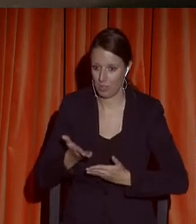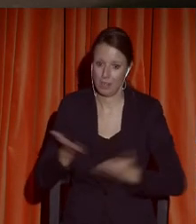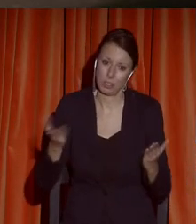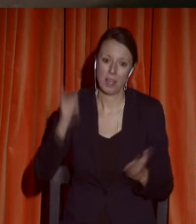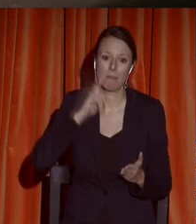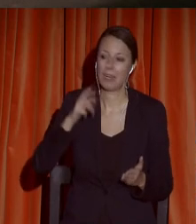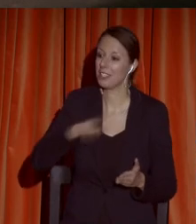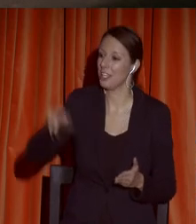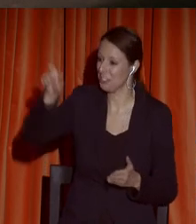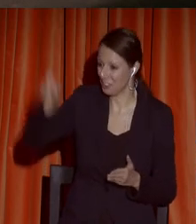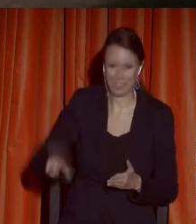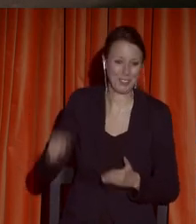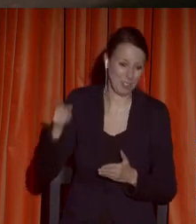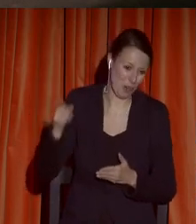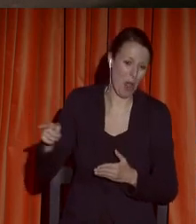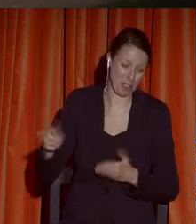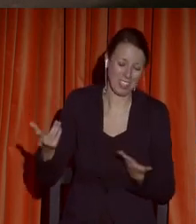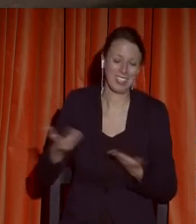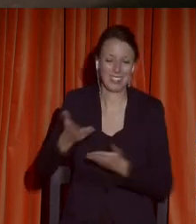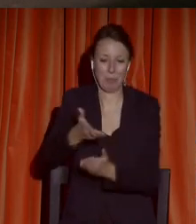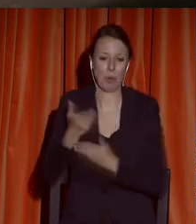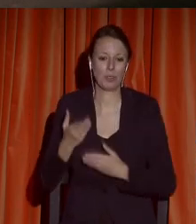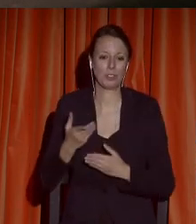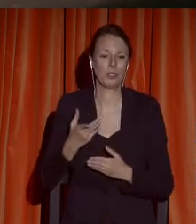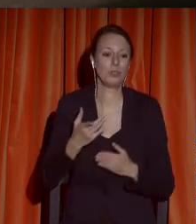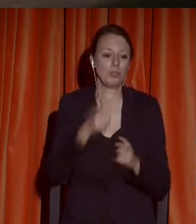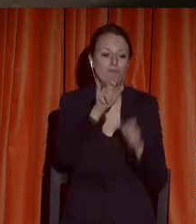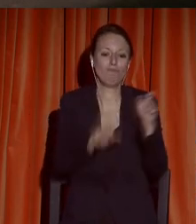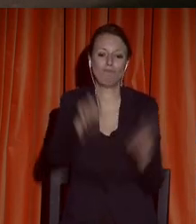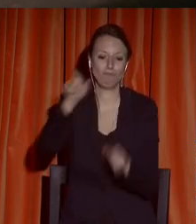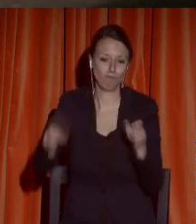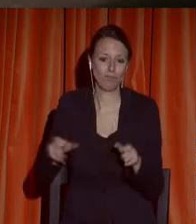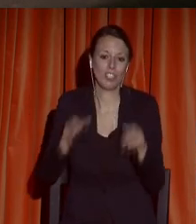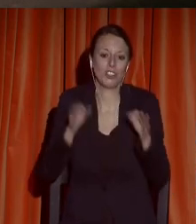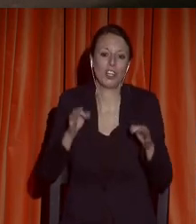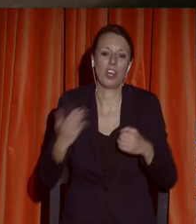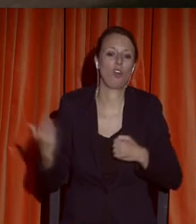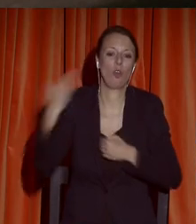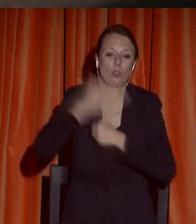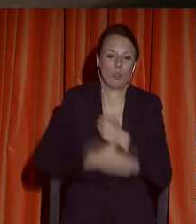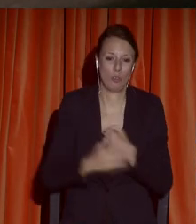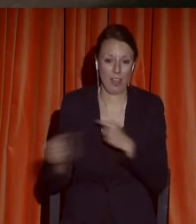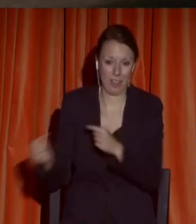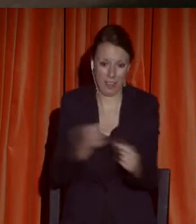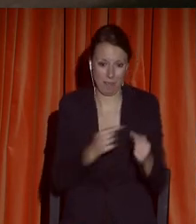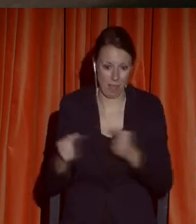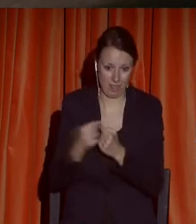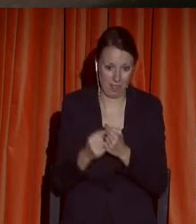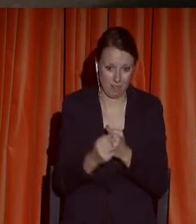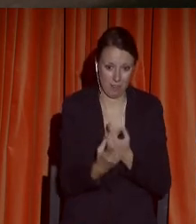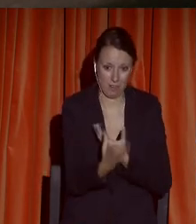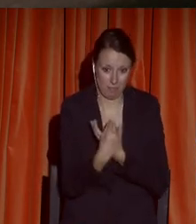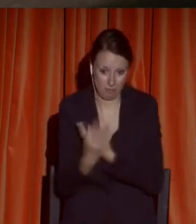pan rzecznik tutaj państwa do udziału w tej debacie, takiej finalnej debacie, gdzie podstawą tej